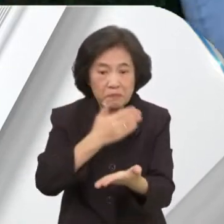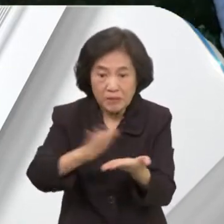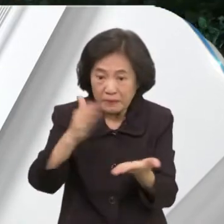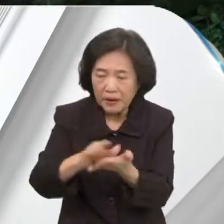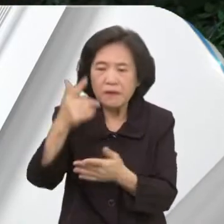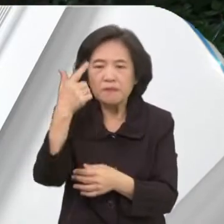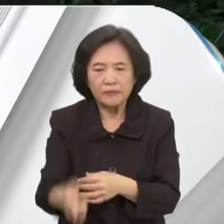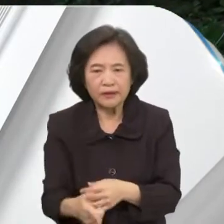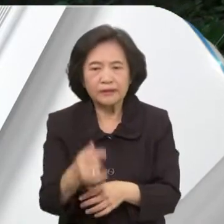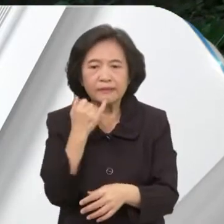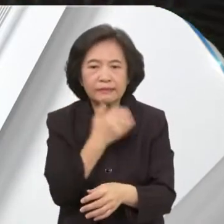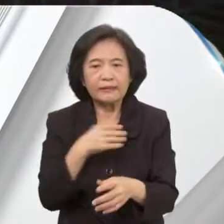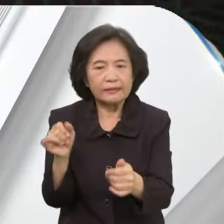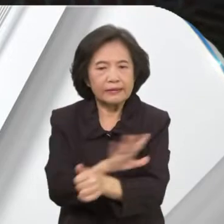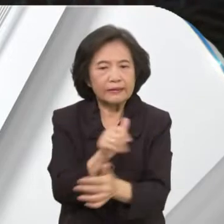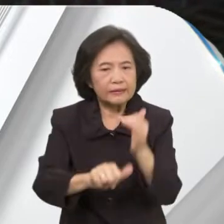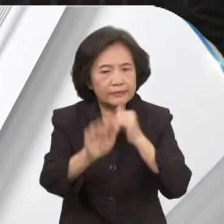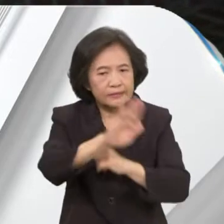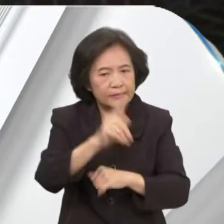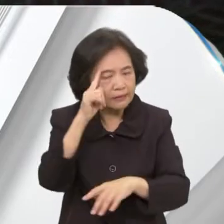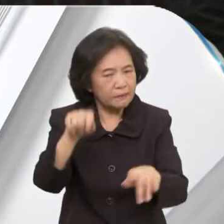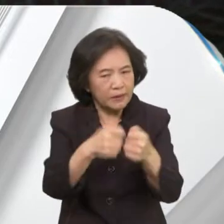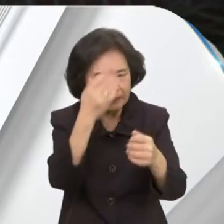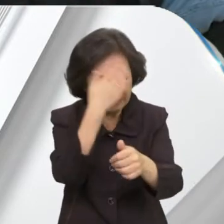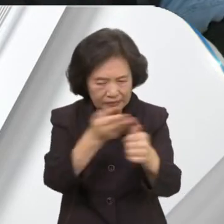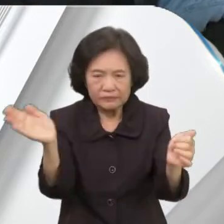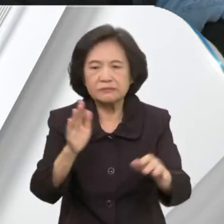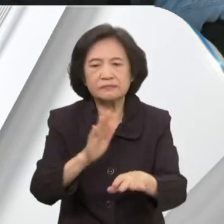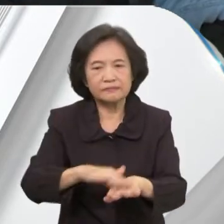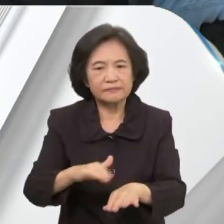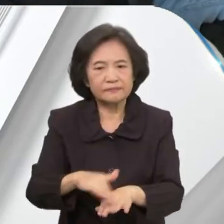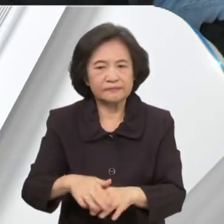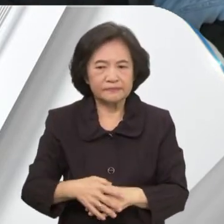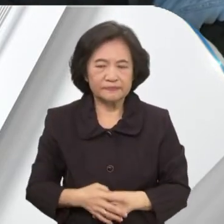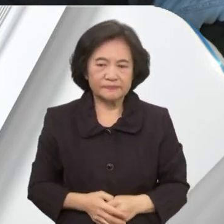急，可能会造成生态破坏。客家新闻李鹏奇南投报道。